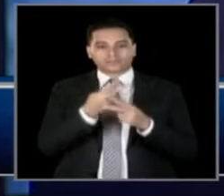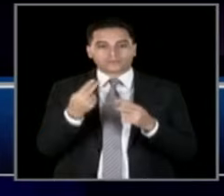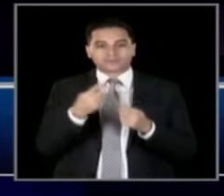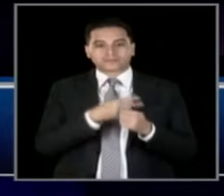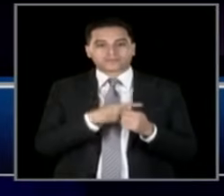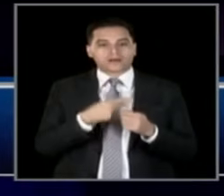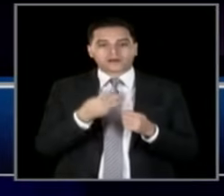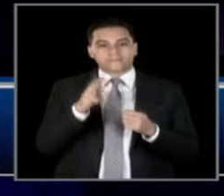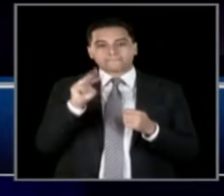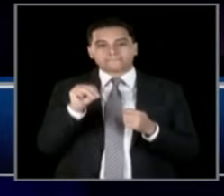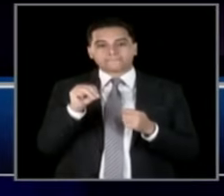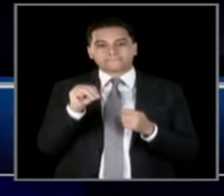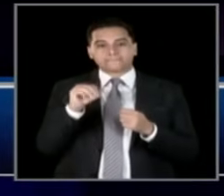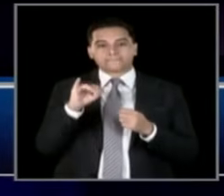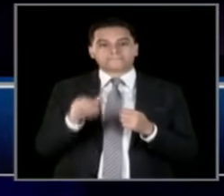مايكروسوفت.